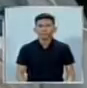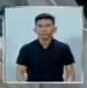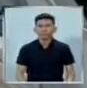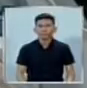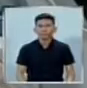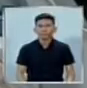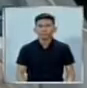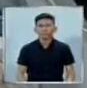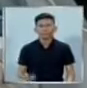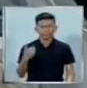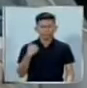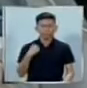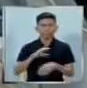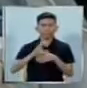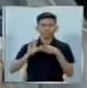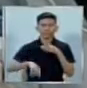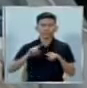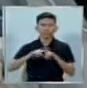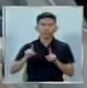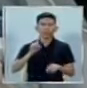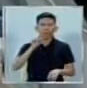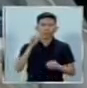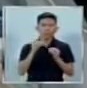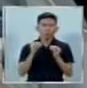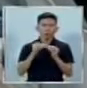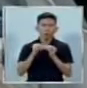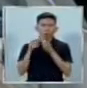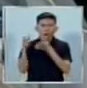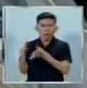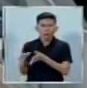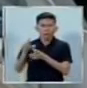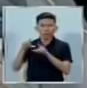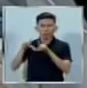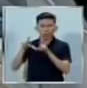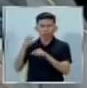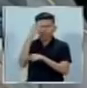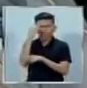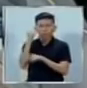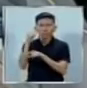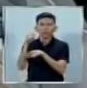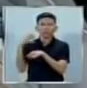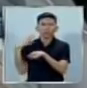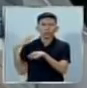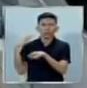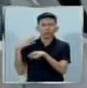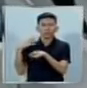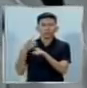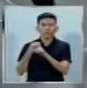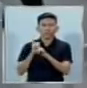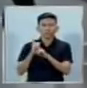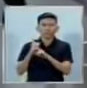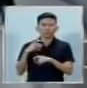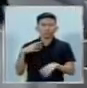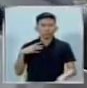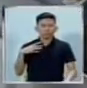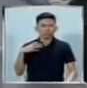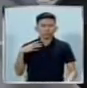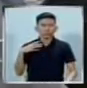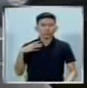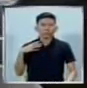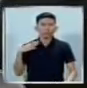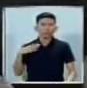Hindi pa, Vicky, pero isang SD card na lang na naglalaman ng election return yung inaantabayanan ng City Board of Canvassers. Yan ay magmumula